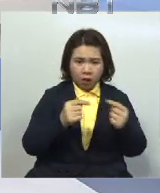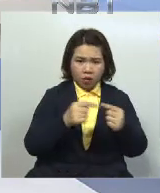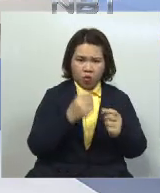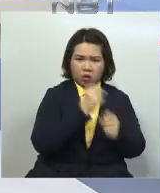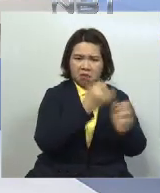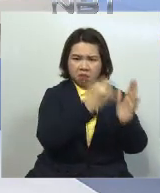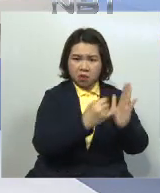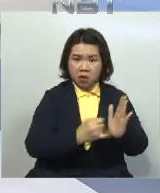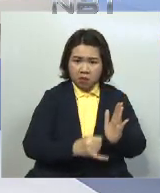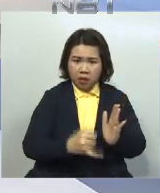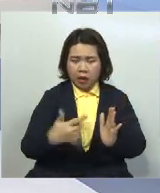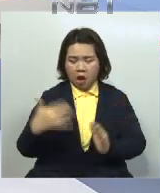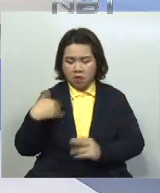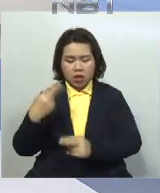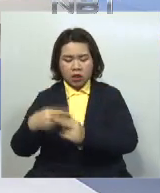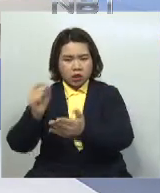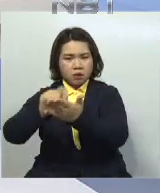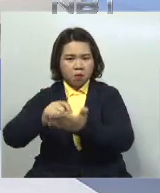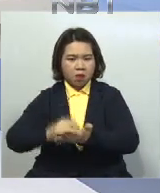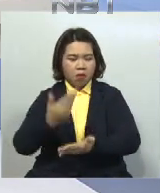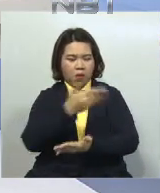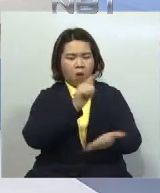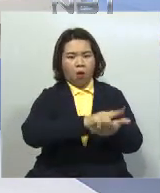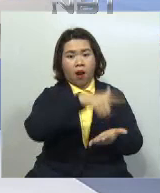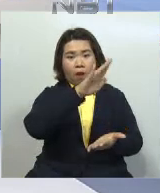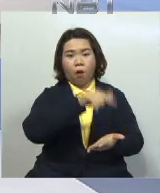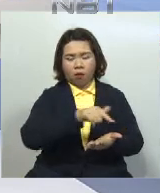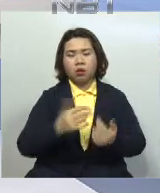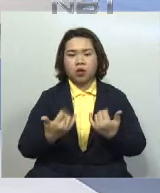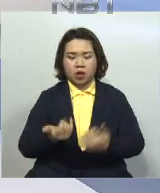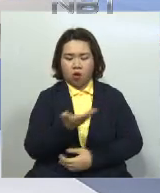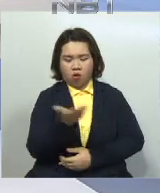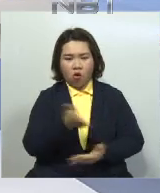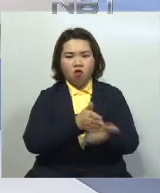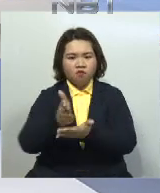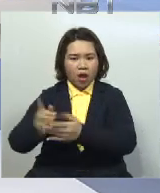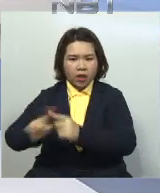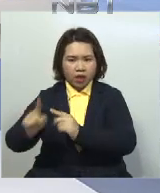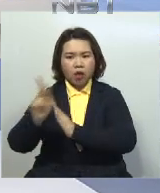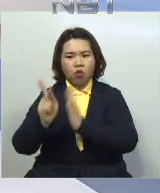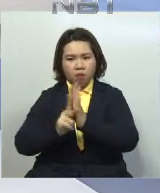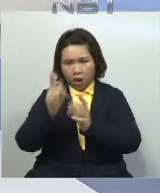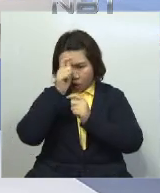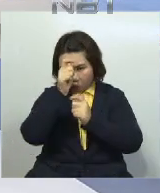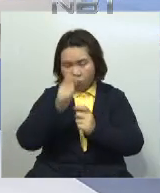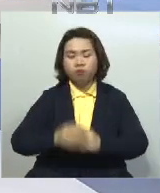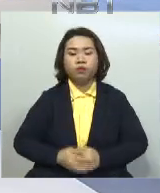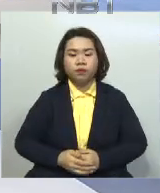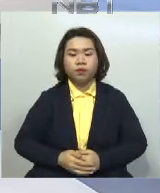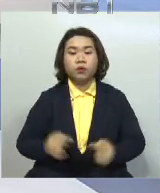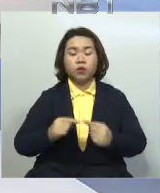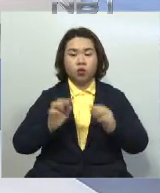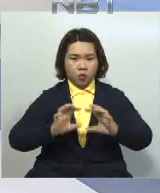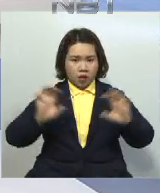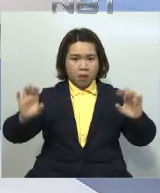ความผิดพลาดแล้วก็มีการล่ารายชื่อถอดถอนออกจากตำแหน่งขอให้ทุกฝ่ายเนี่ยเคารพกฎหมายด้วยนะคะทางฝากฝั่งรัฐบาลเ